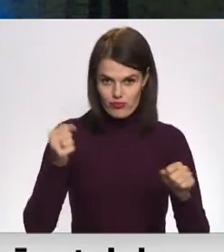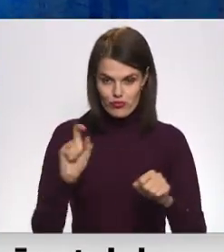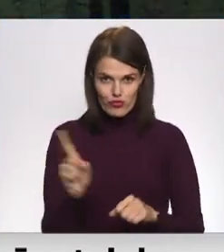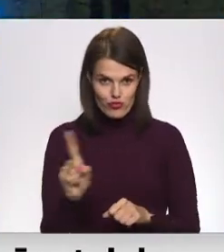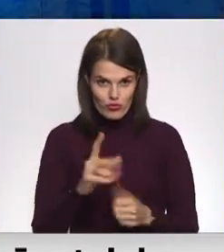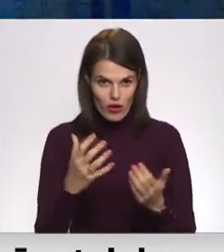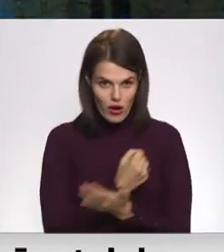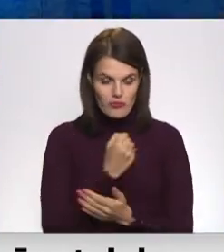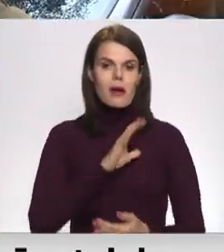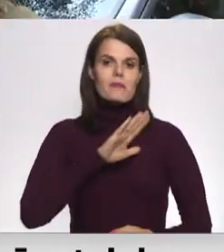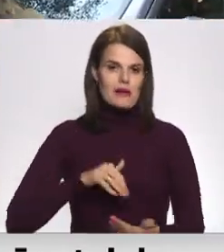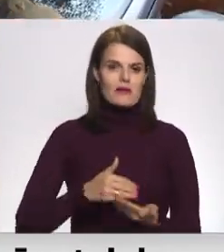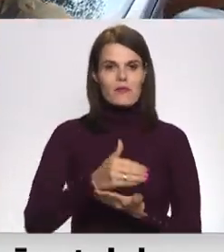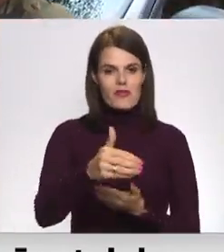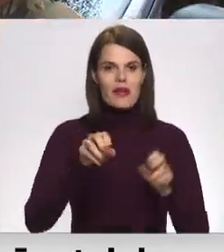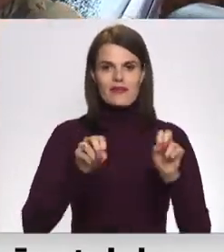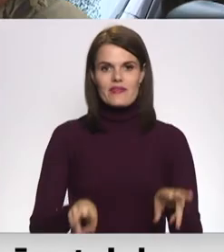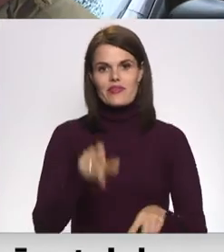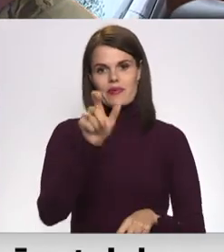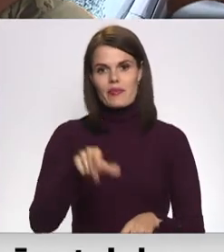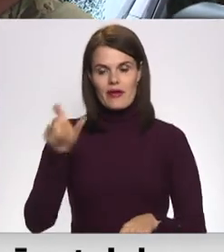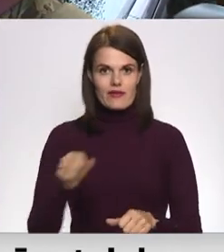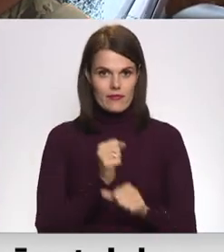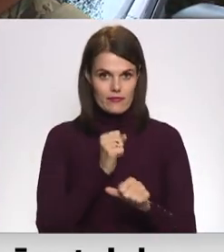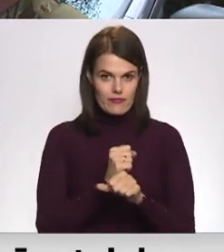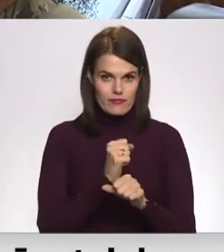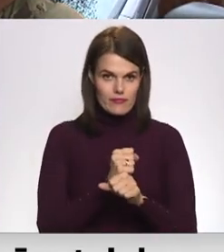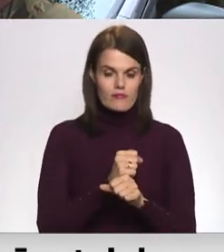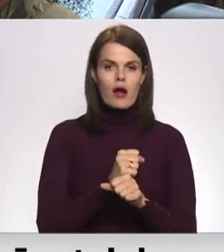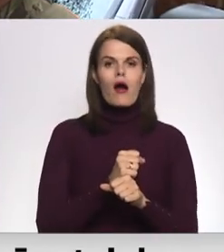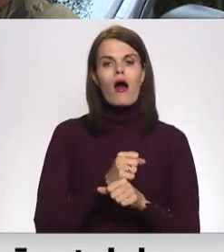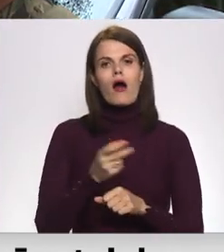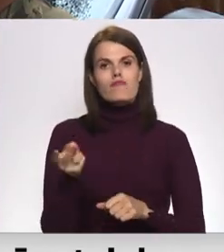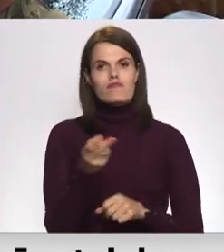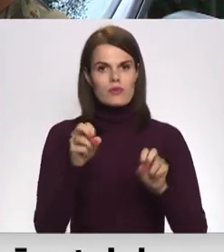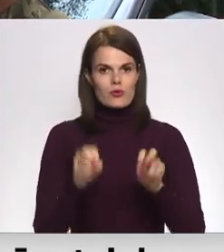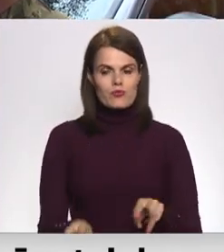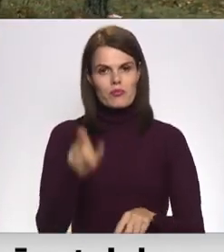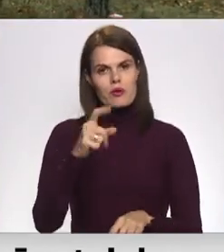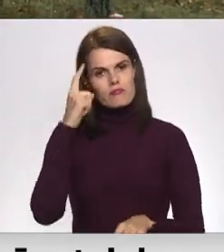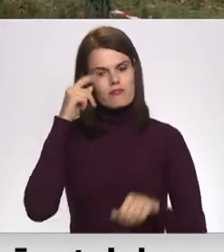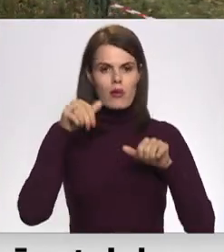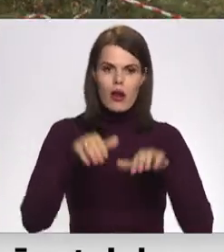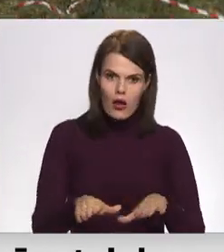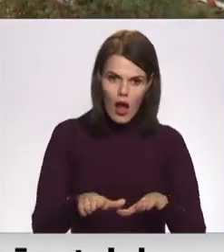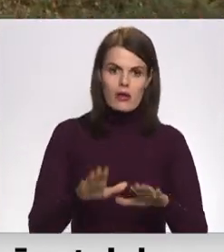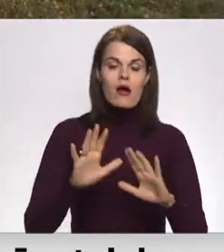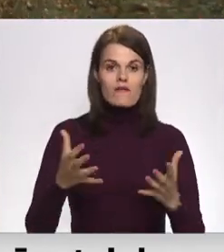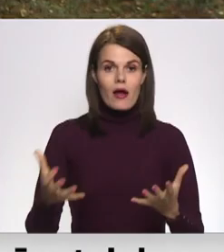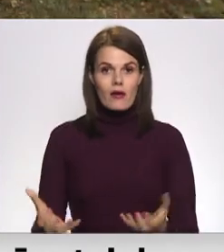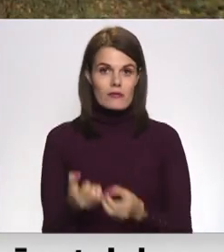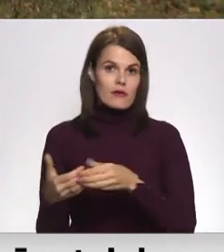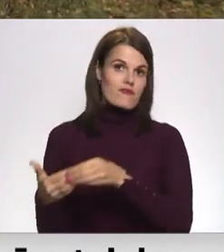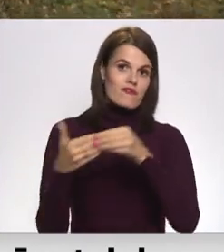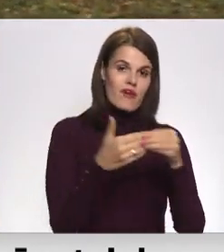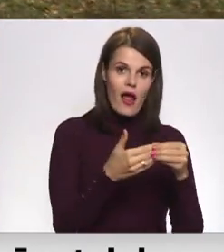darbs speciālistiem. Šauc, nešauc? Nešauc. Atmīnētāji šajā gadījumā pieņem lēmumu lādiņu aizvest no vietas, kur